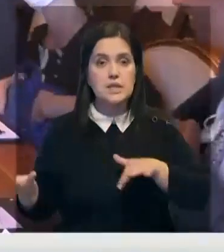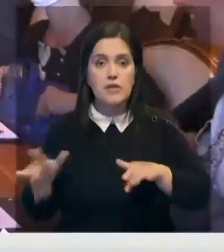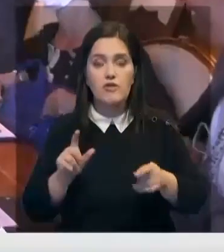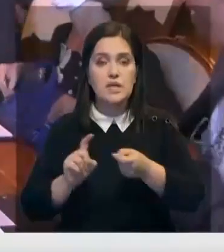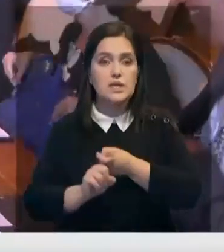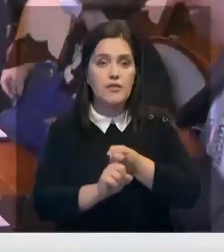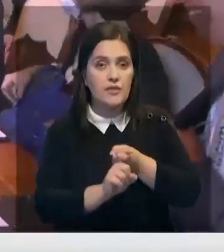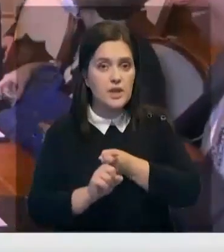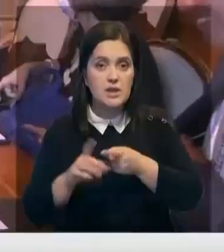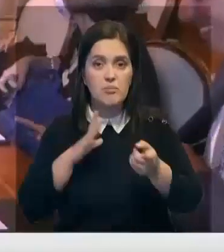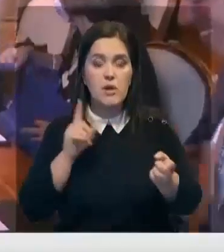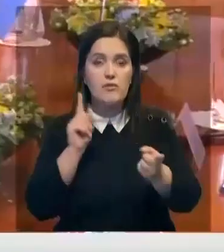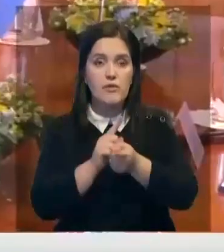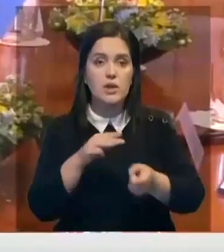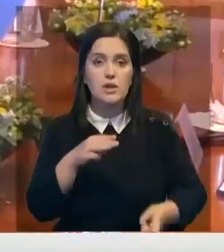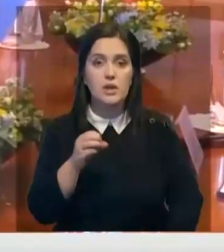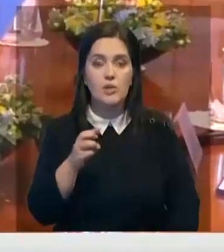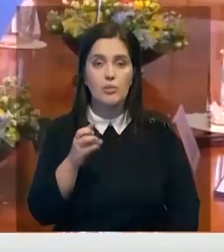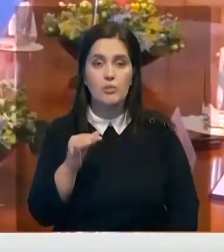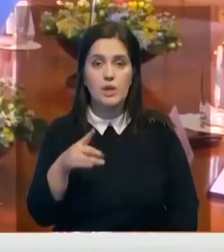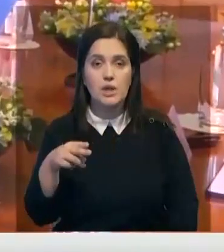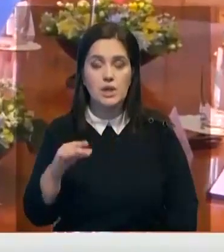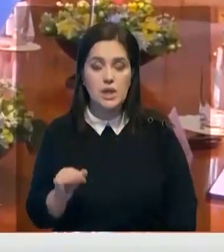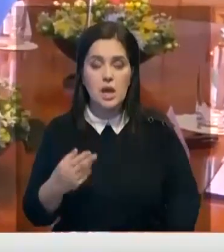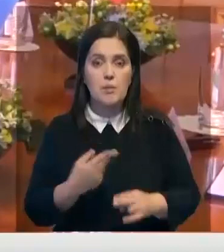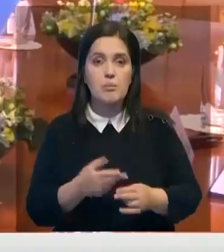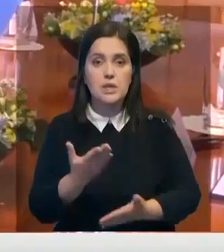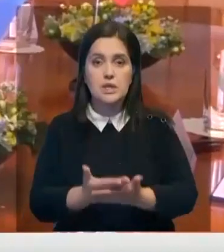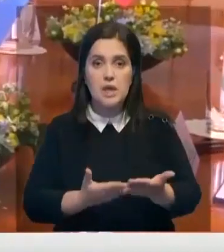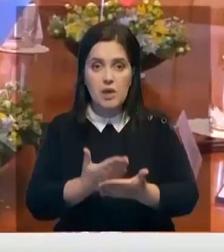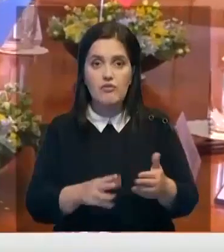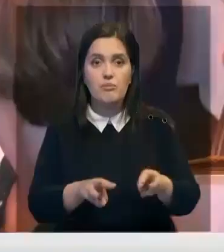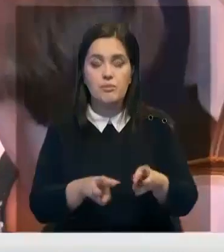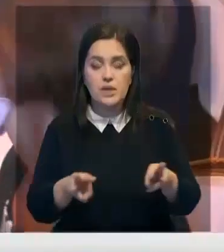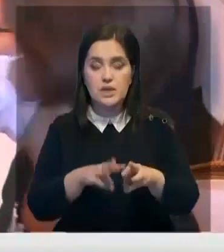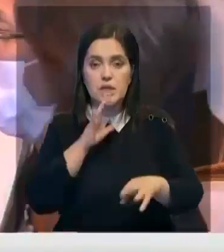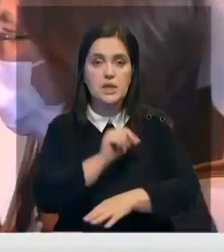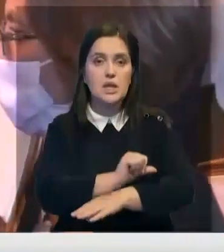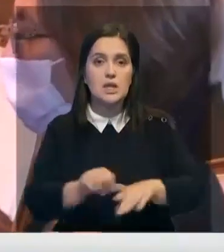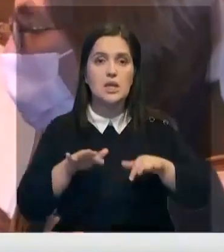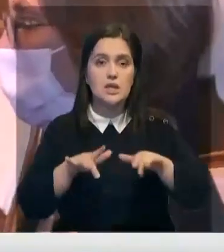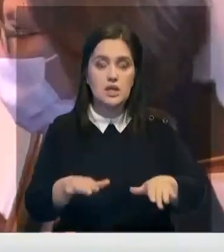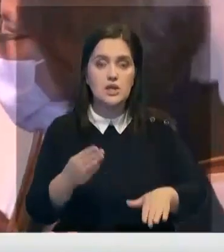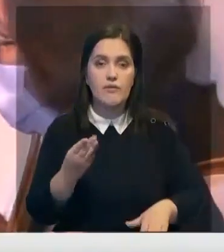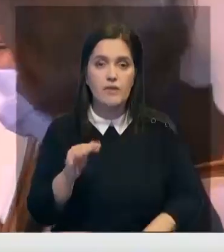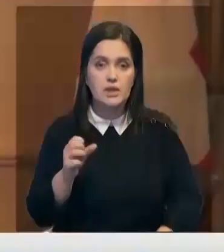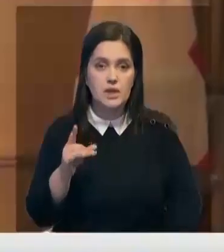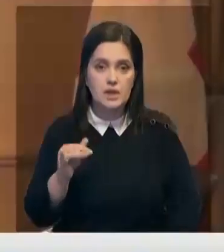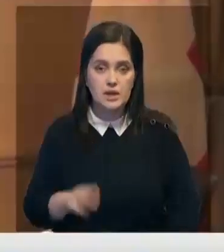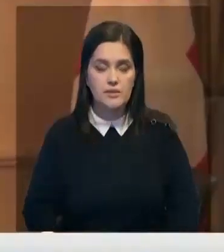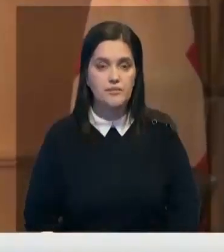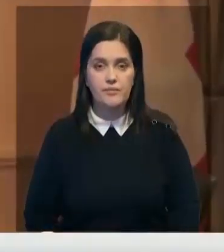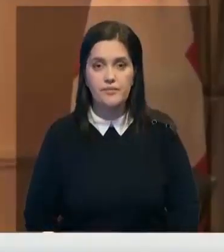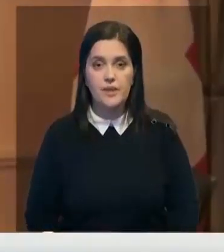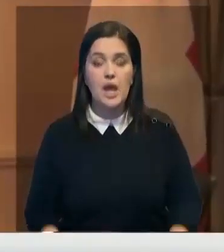речь на встрече Мухтара Тлеуберди с вице-президентом, федеральным советником, министром иностранных дел Швейцарии Игнацио Касисом. В